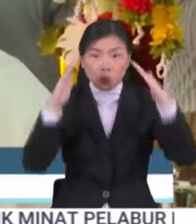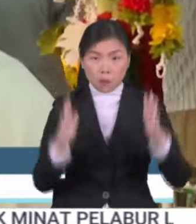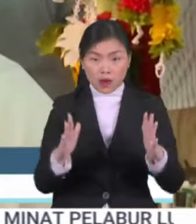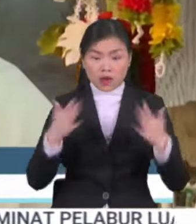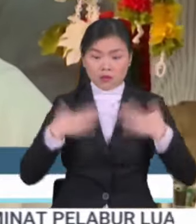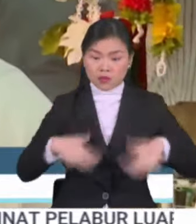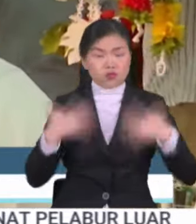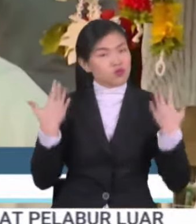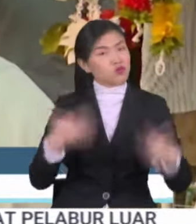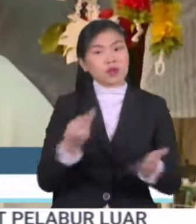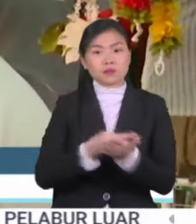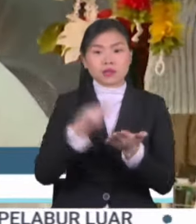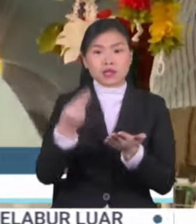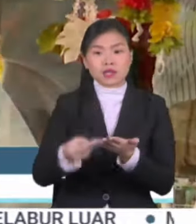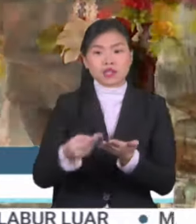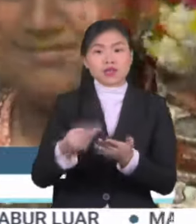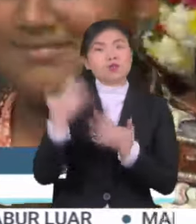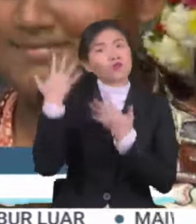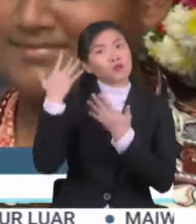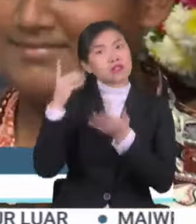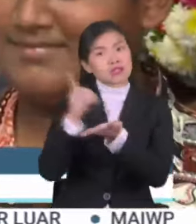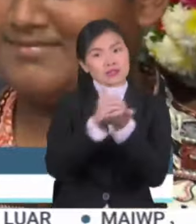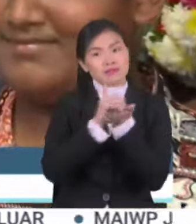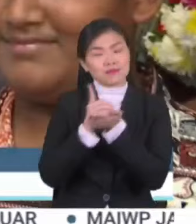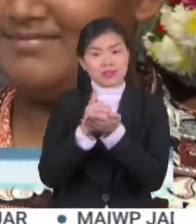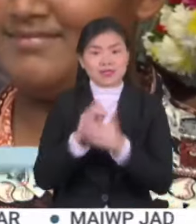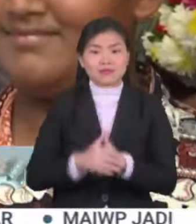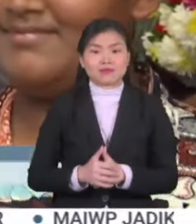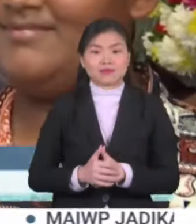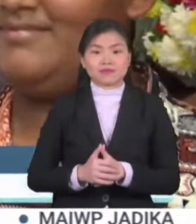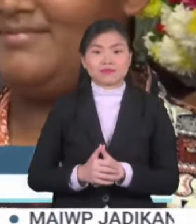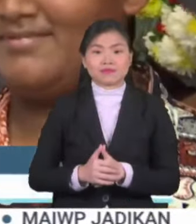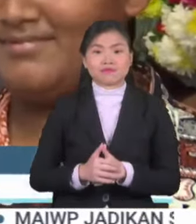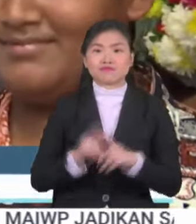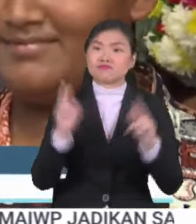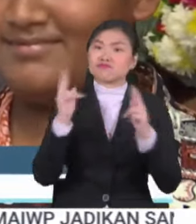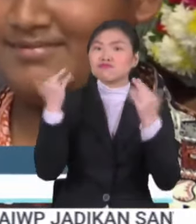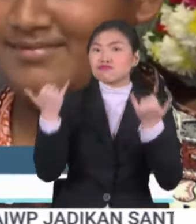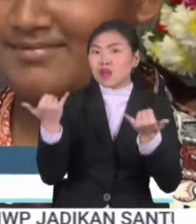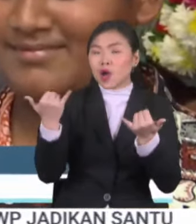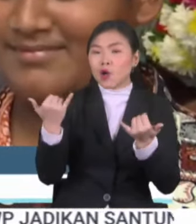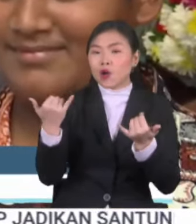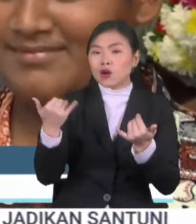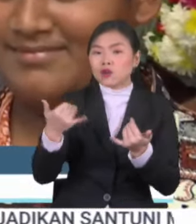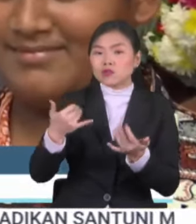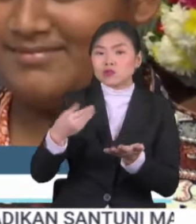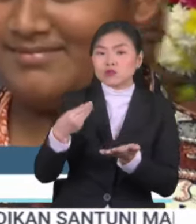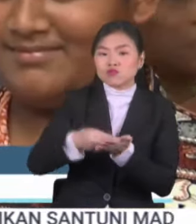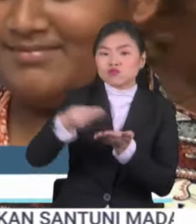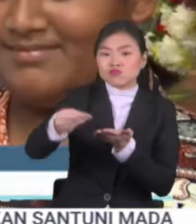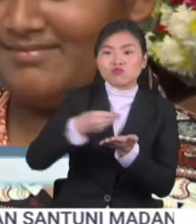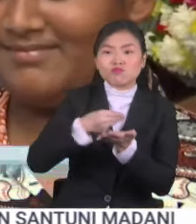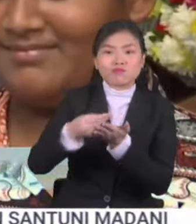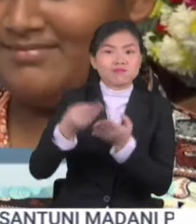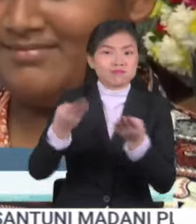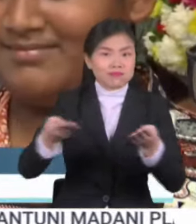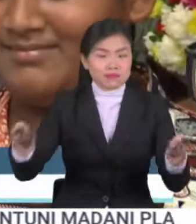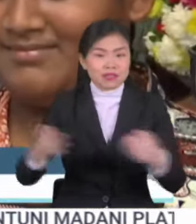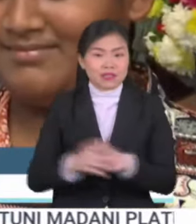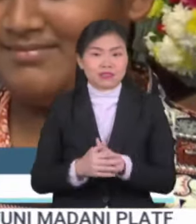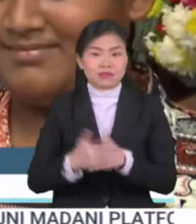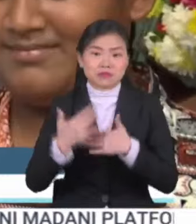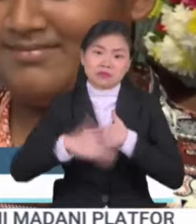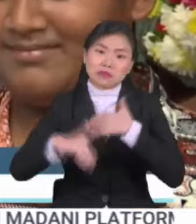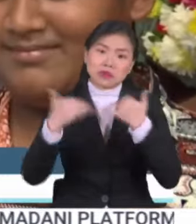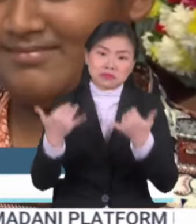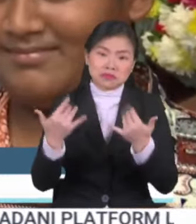dah. So, tunggu untuk raya Deepavali je. Persiapan tengah beli shopping lah ni, tengah shopping. Apa lagi yang dicari? Lepas